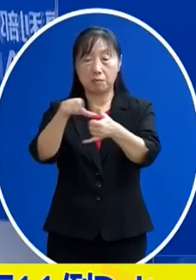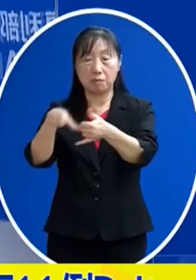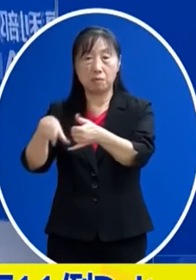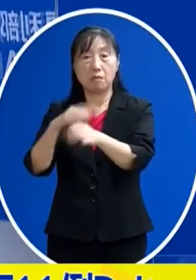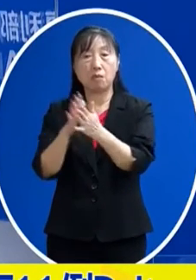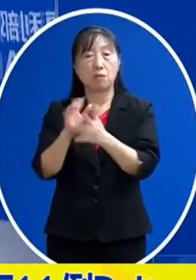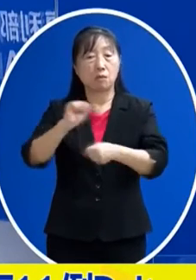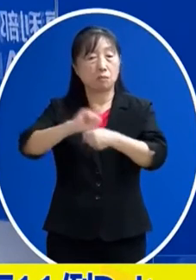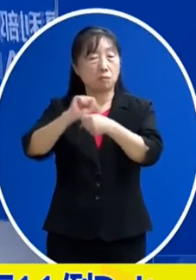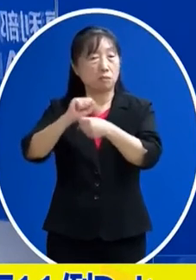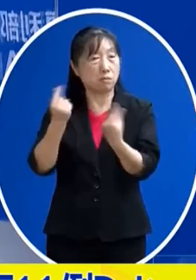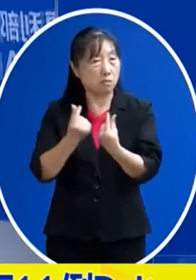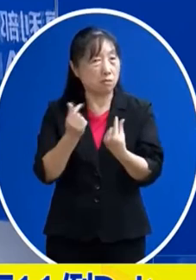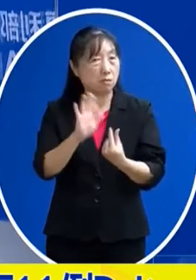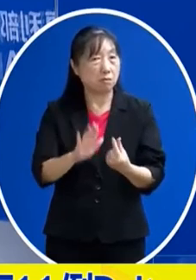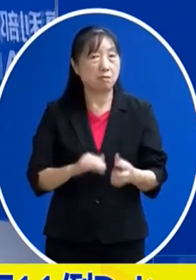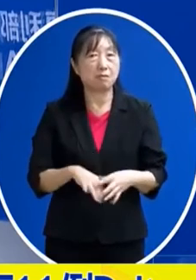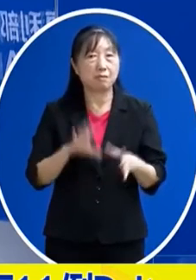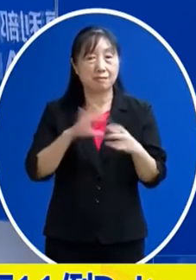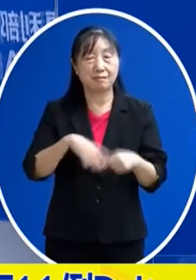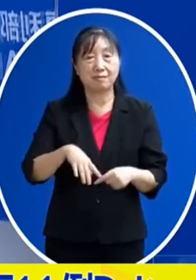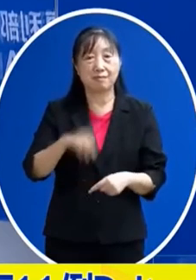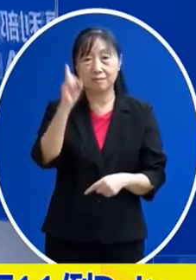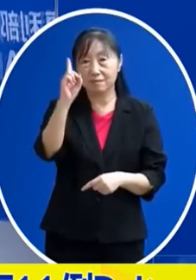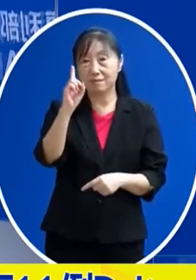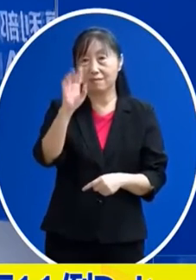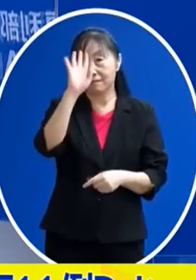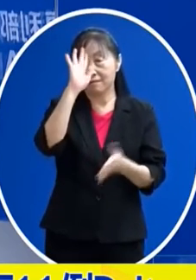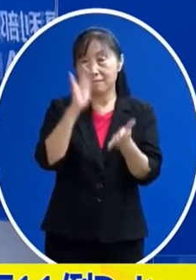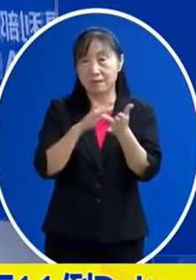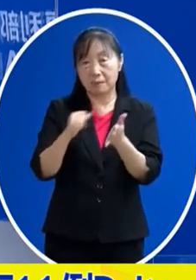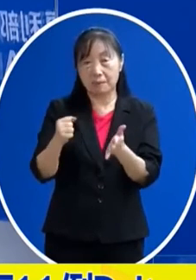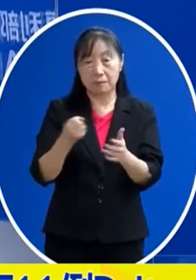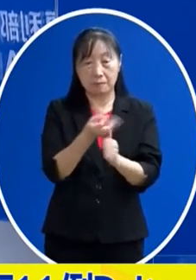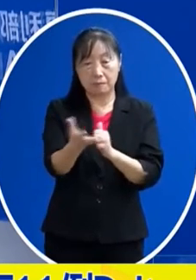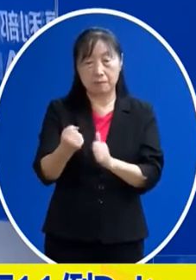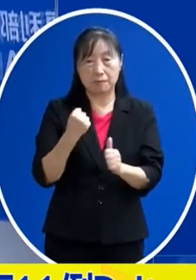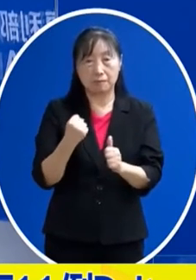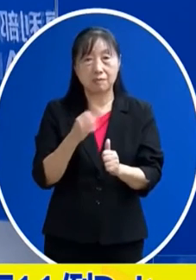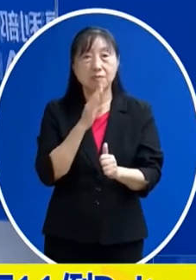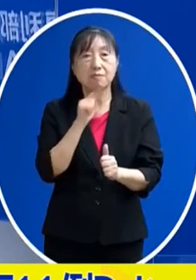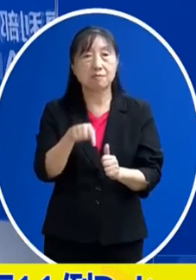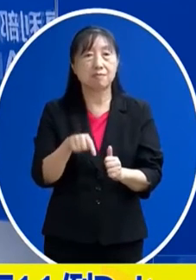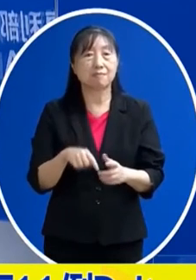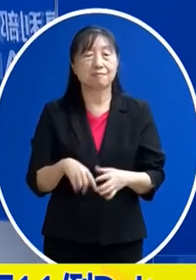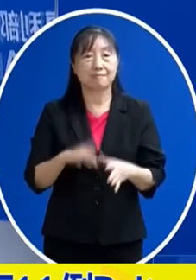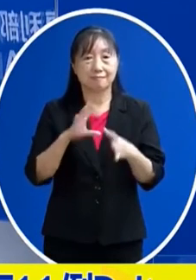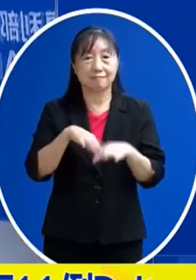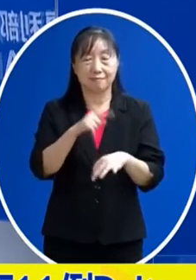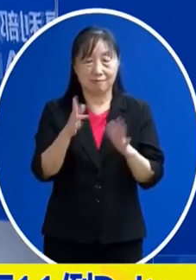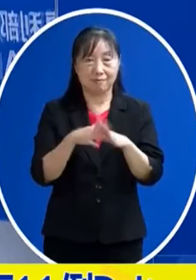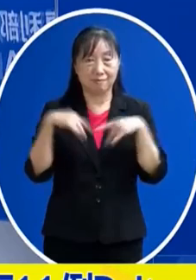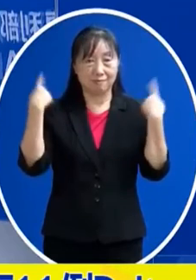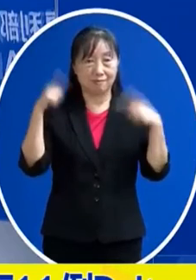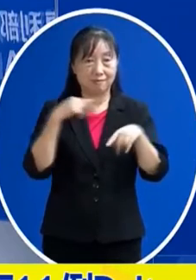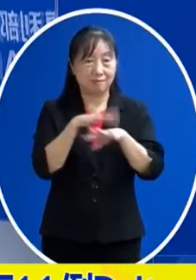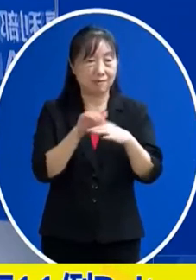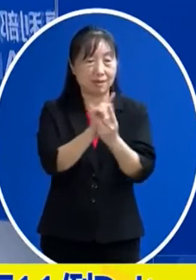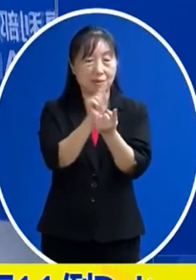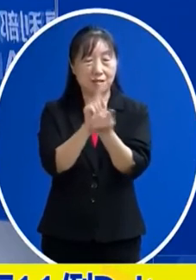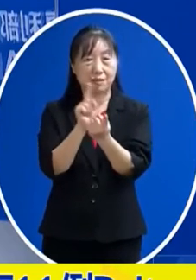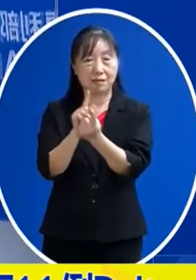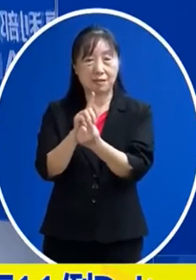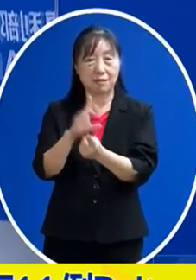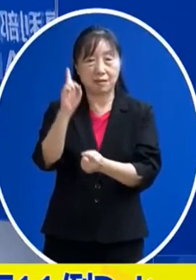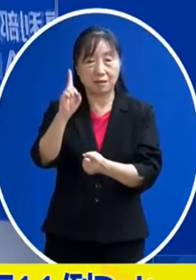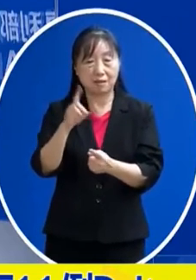增加的一个情形。不过因为这个 Delta 的感染力很强哦，那我们还是会这个三不五时就遇到有 Delta